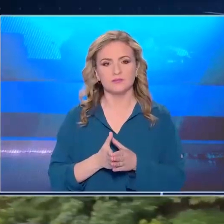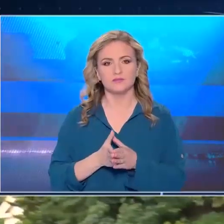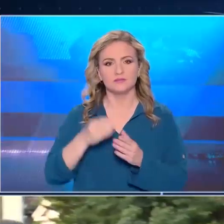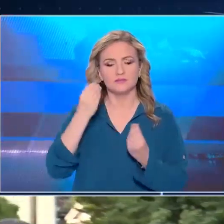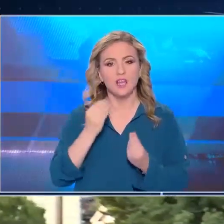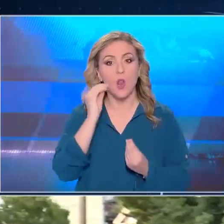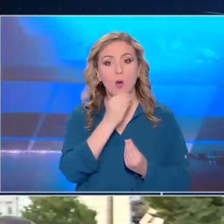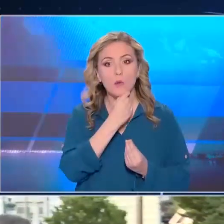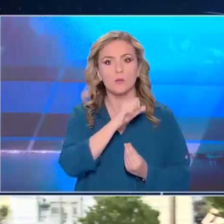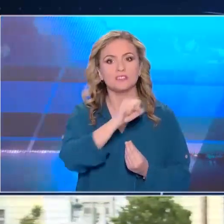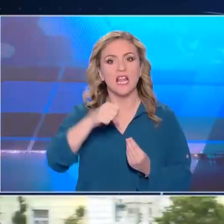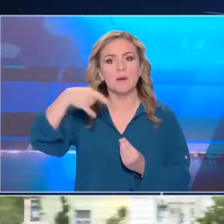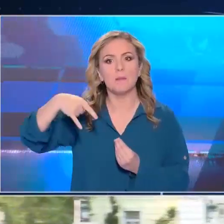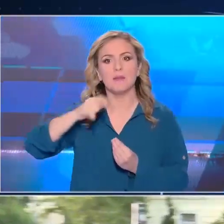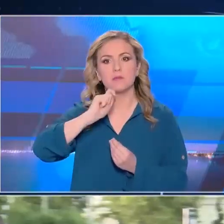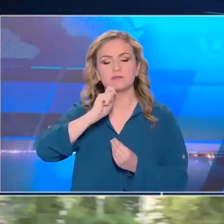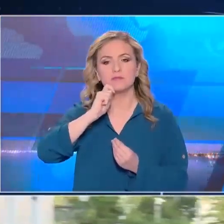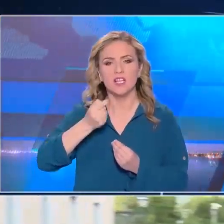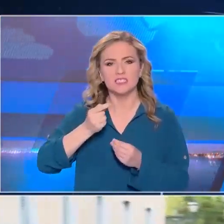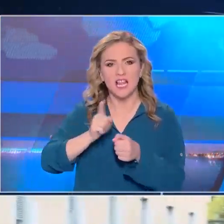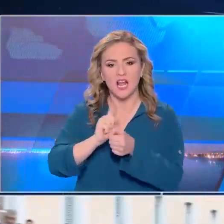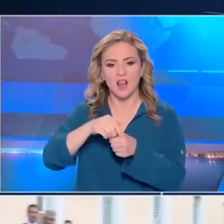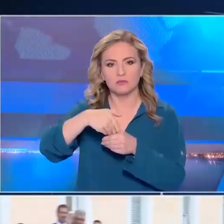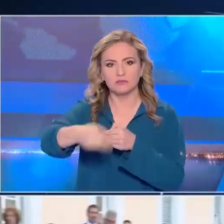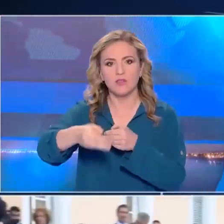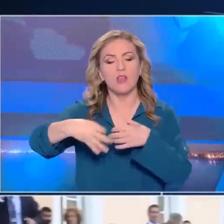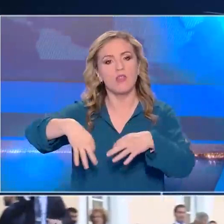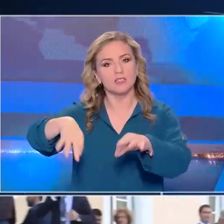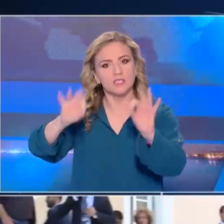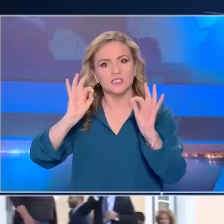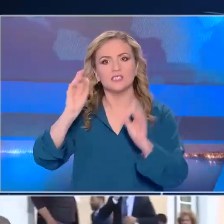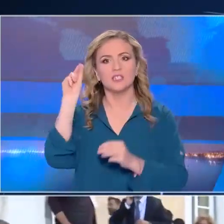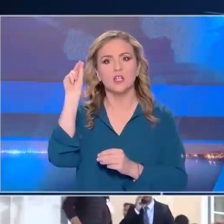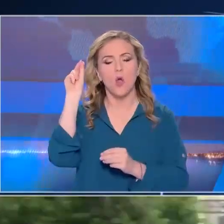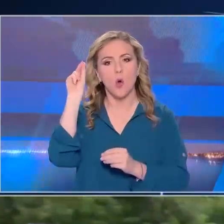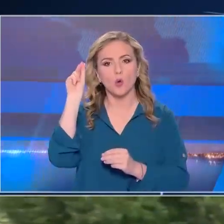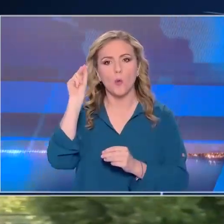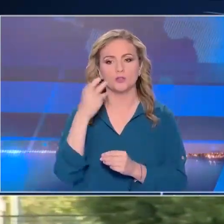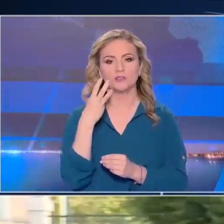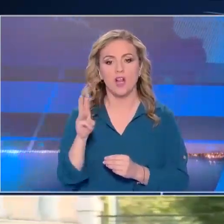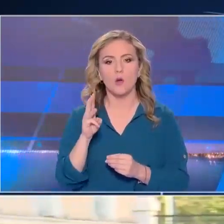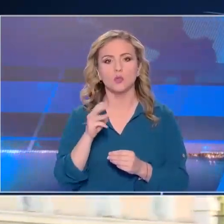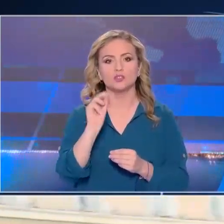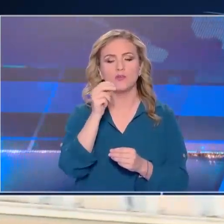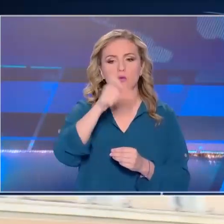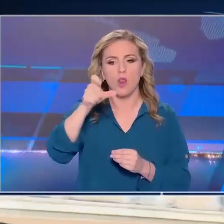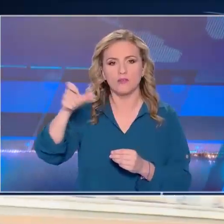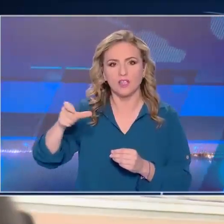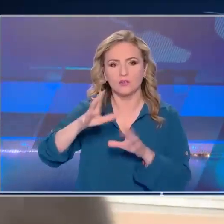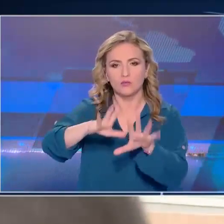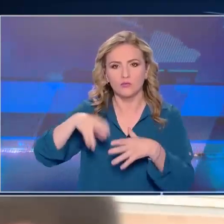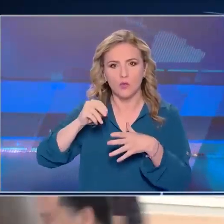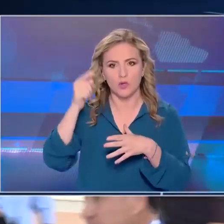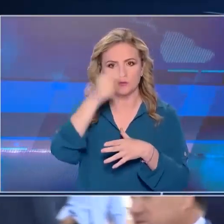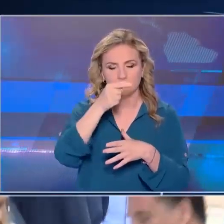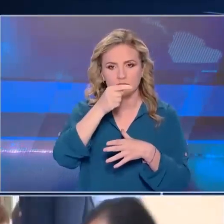Καλό σας απόγευμα λοιπόν. Σε λίγα λεπτά αναμένεται να ξεκινήσει η ορκομοσία των 300 βουλευτών εδώ στην Ολομέλεια της